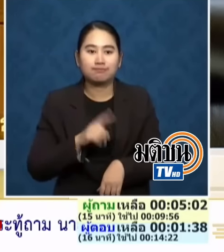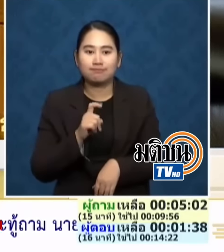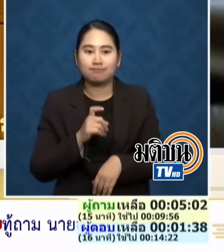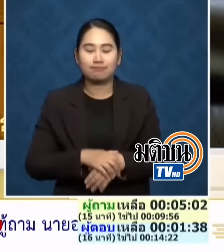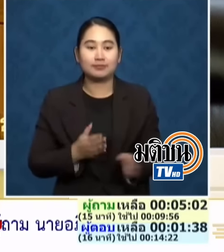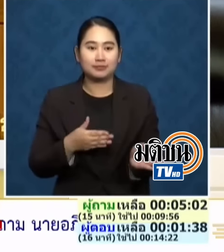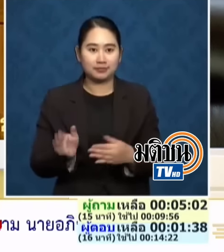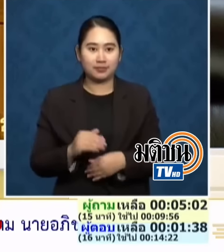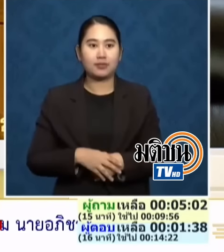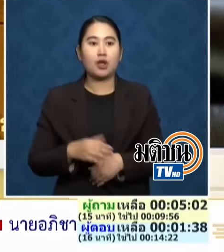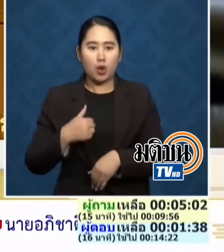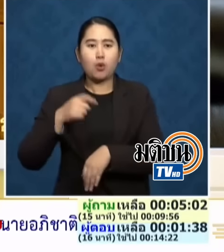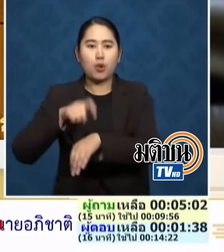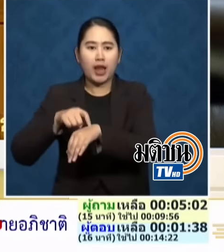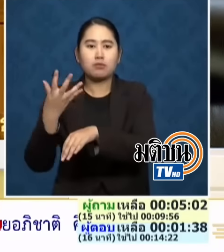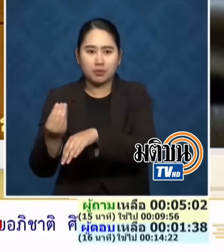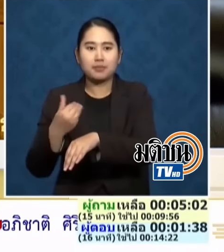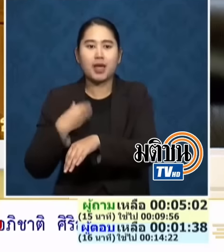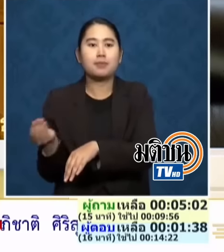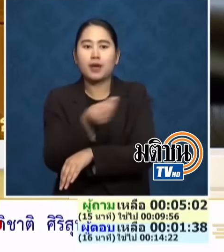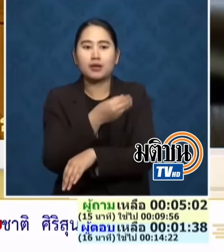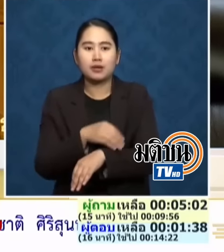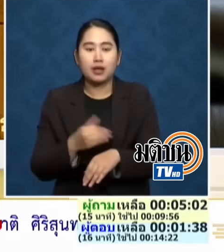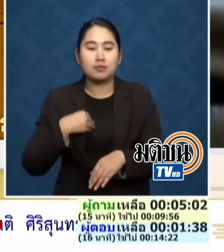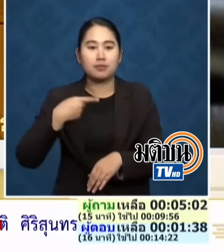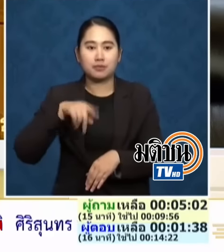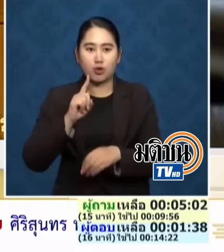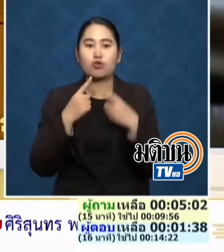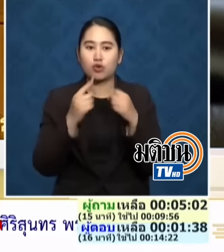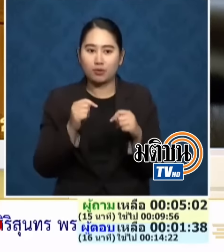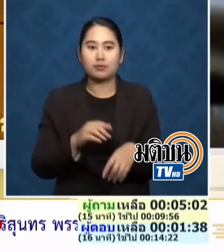นี้เวลาผมเหลือเยอะ อยางไรถามันเปประโน